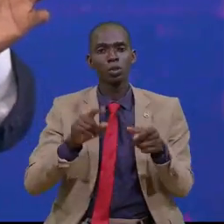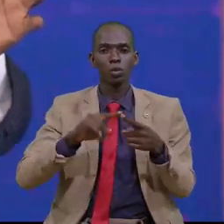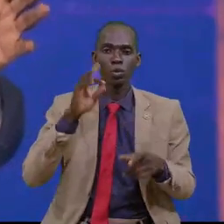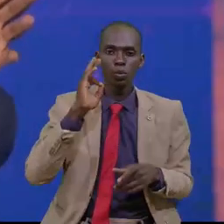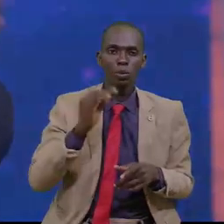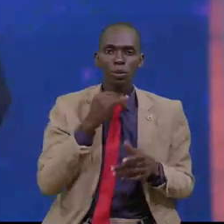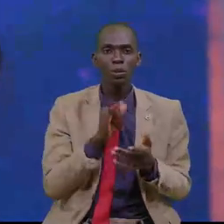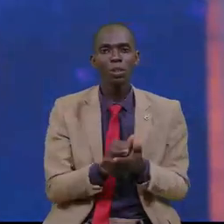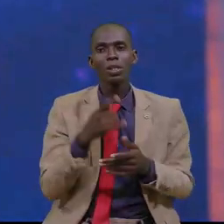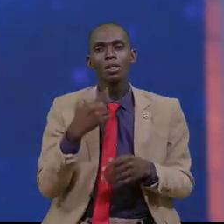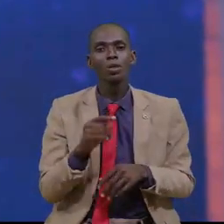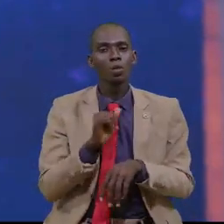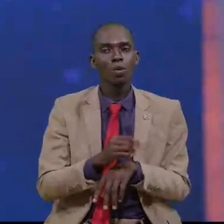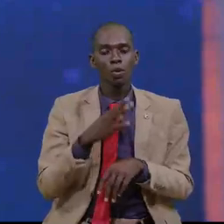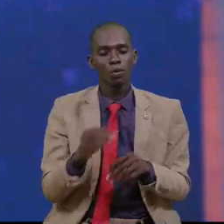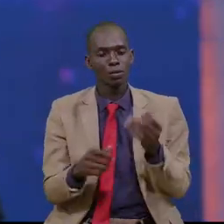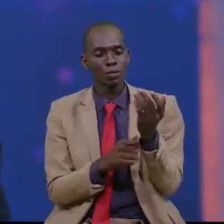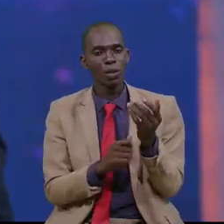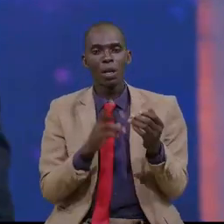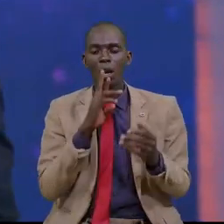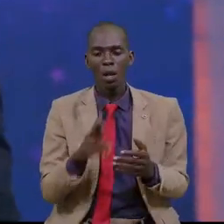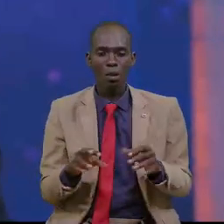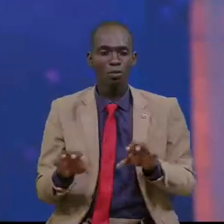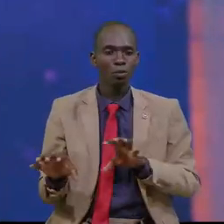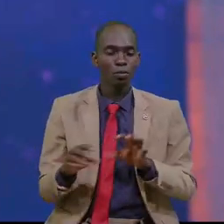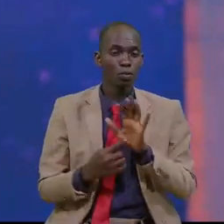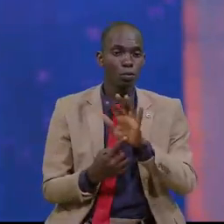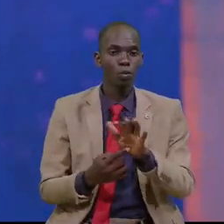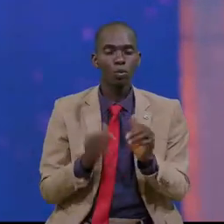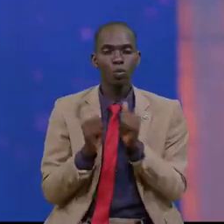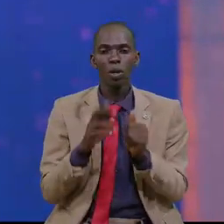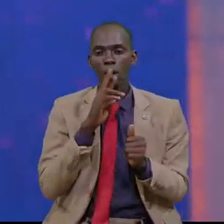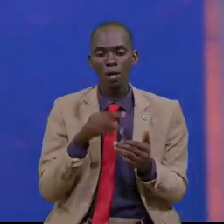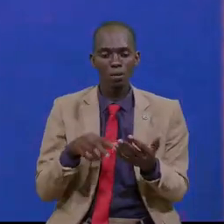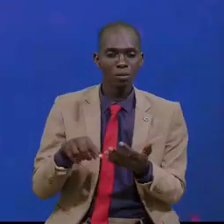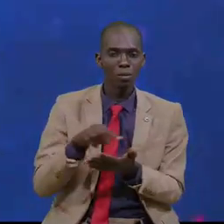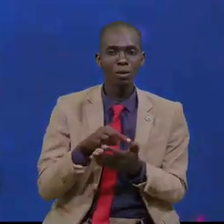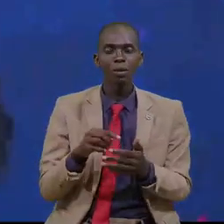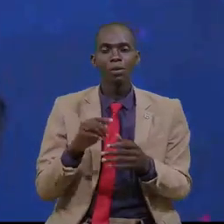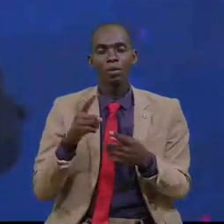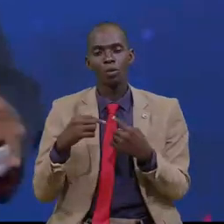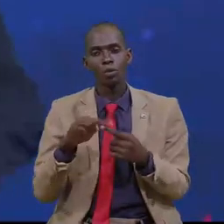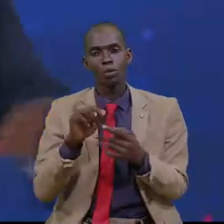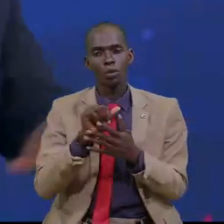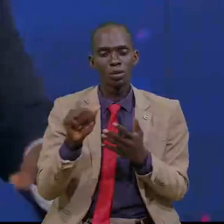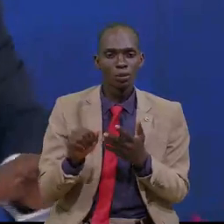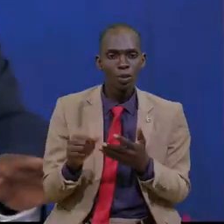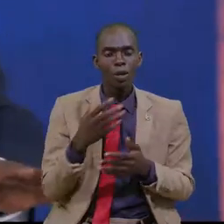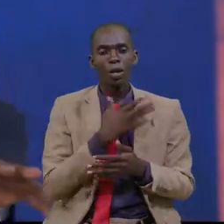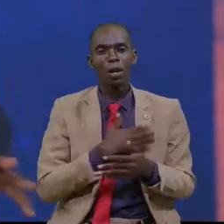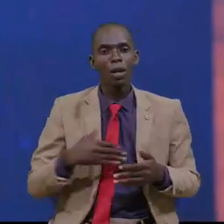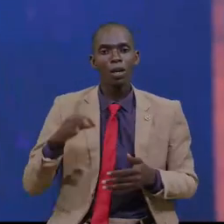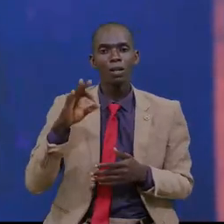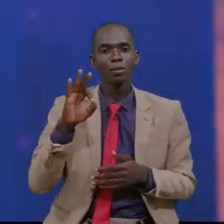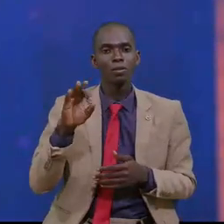œuvres de la chair sont manifestes. Qui sont? Quand il s'agira de parler de la fornication, il